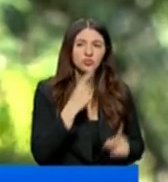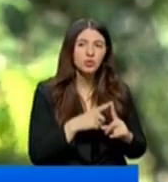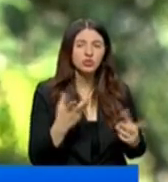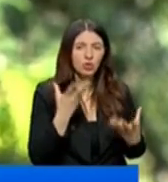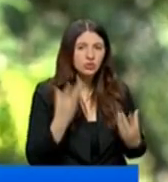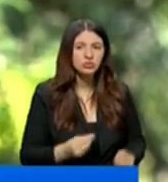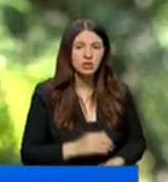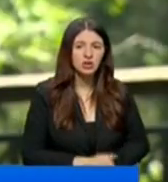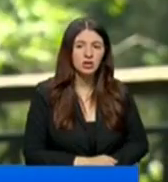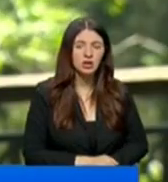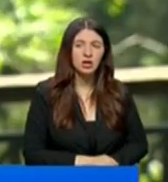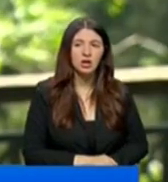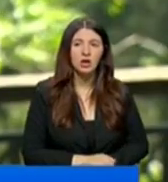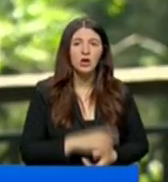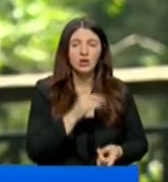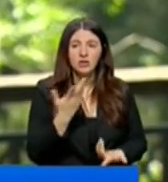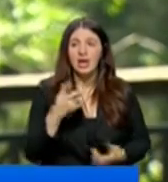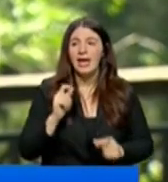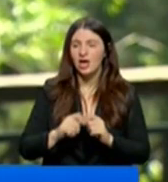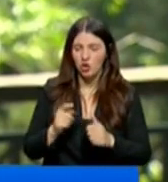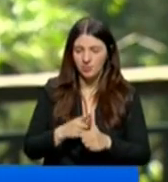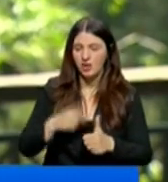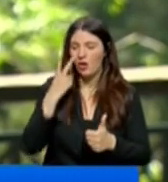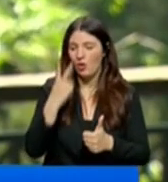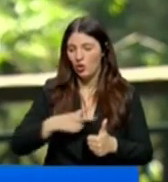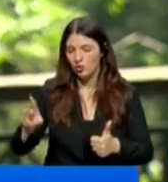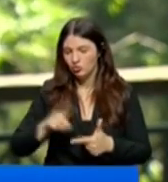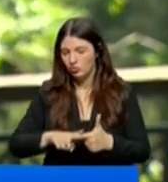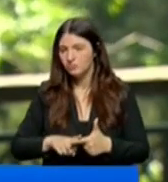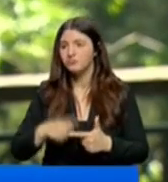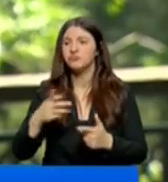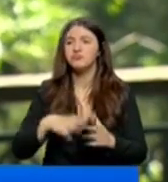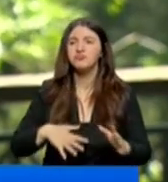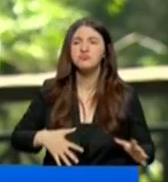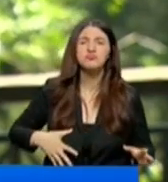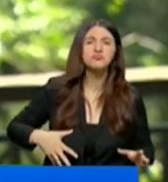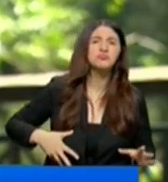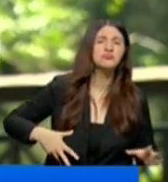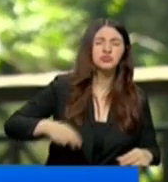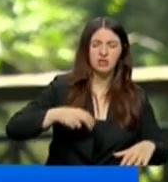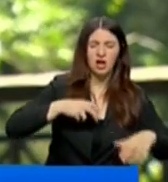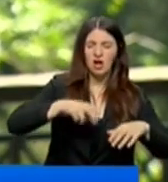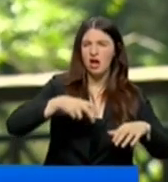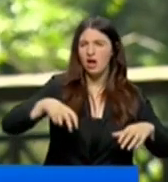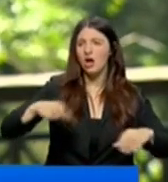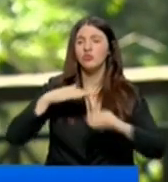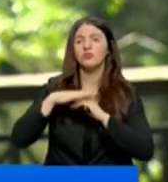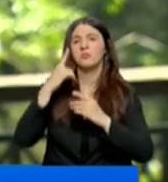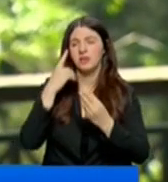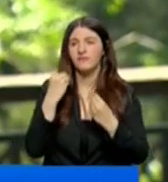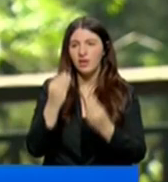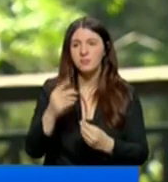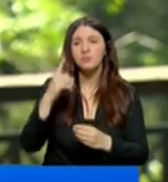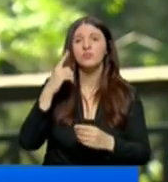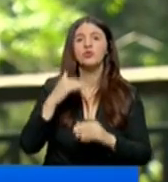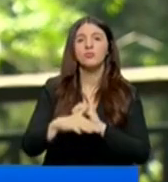olacak? O süreci, ekonomiden tutun özgürlüklere kadar bütün alanlarda toplumu bilgilendirip ve